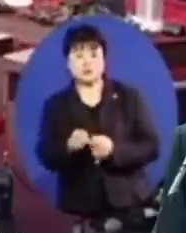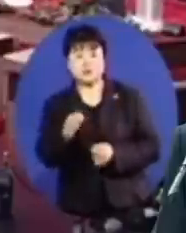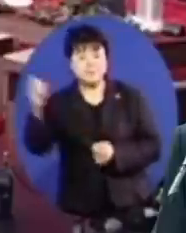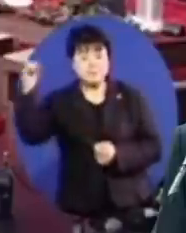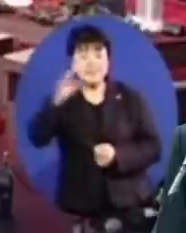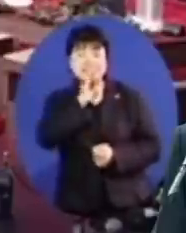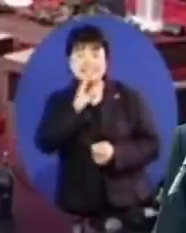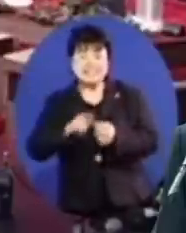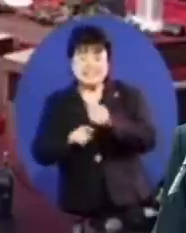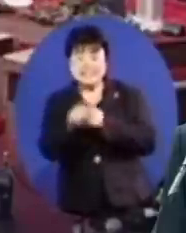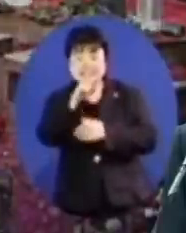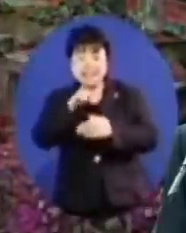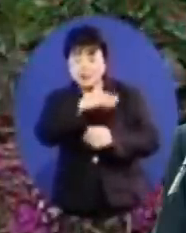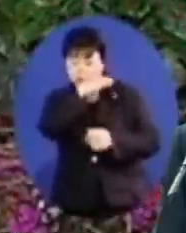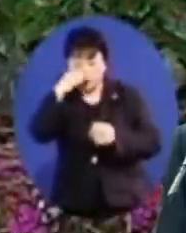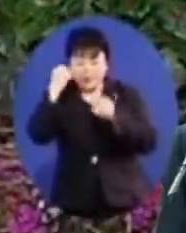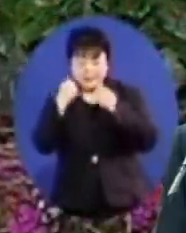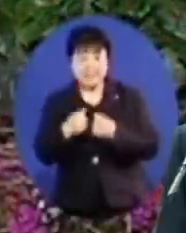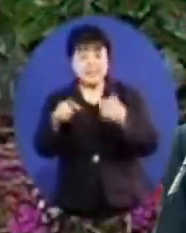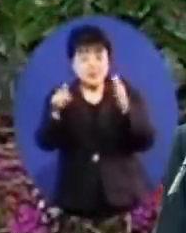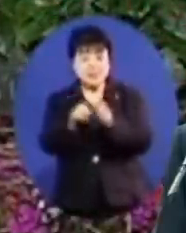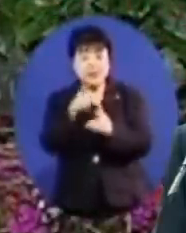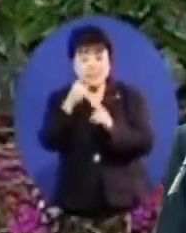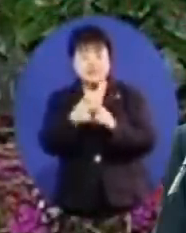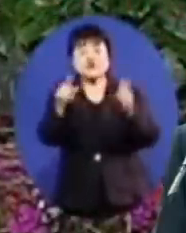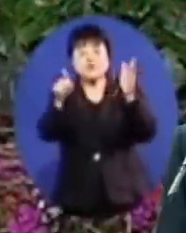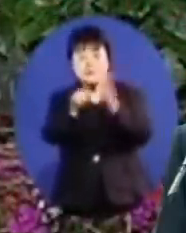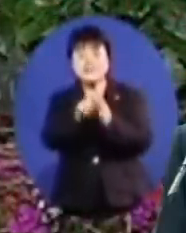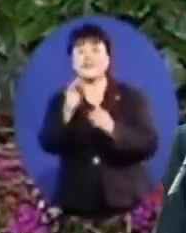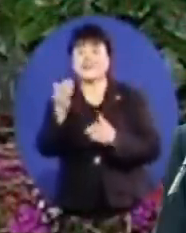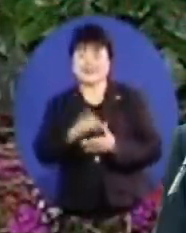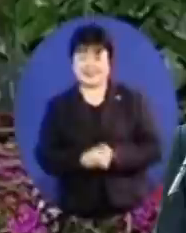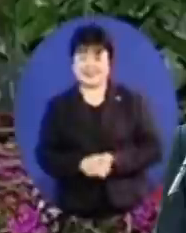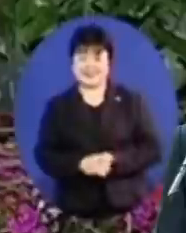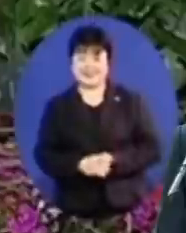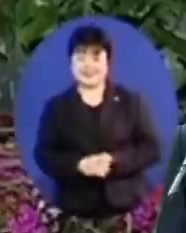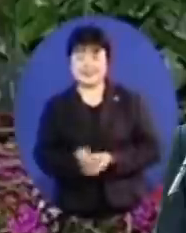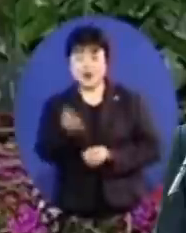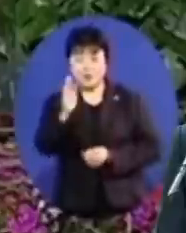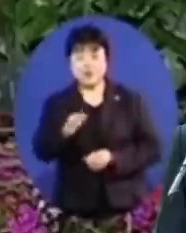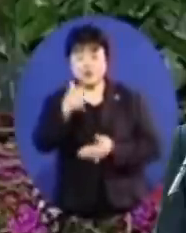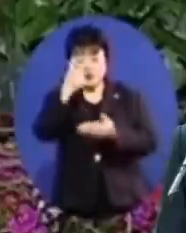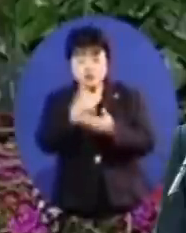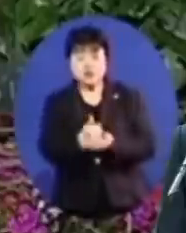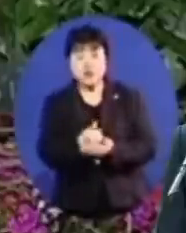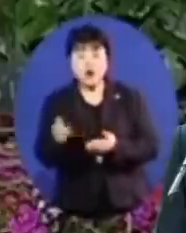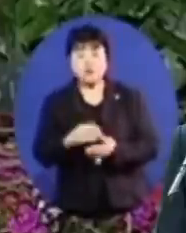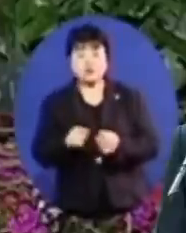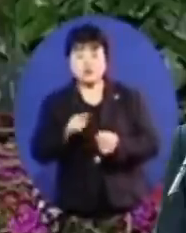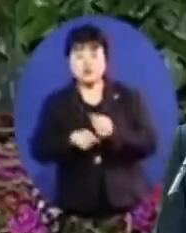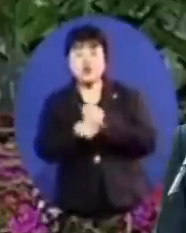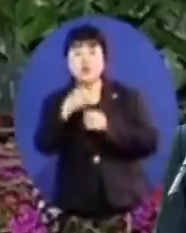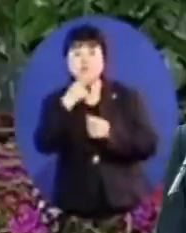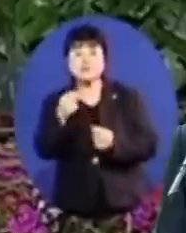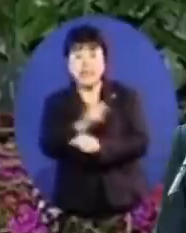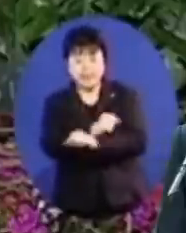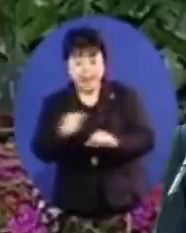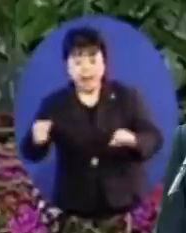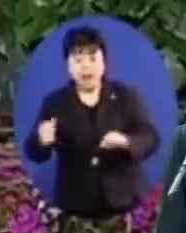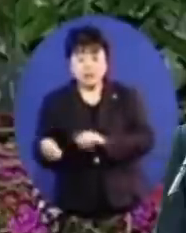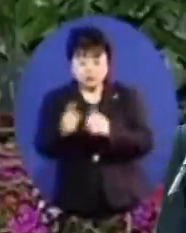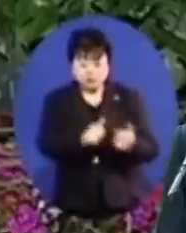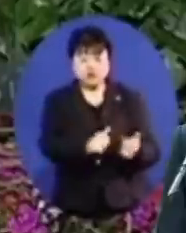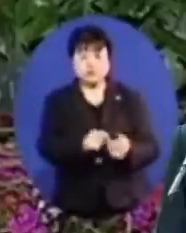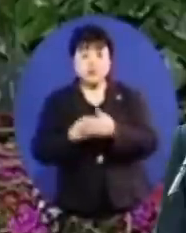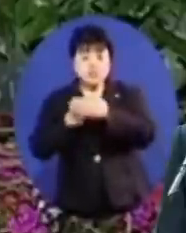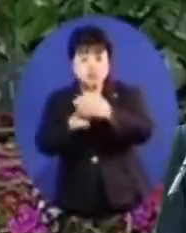안에서 올바른 삶을 살기 위해서는 예수님을 믿어야 하는 것입니다. 그러면 죄와 허무와 무의미에서 해방되고 죽음을